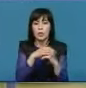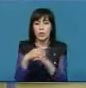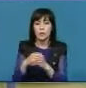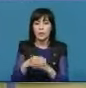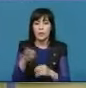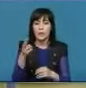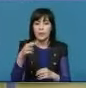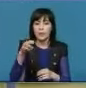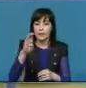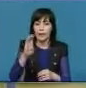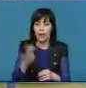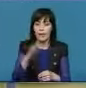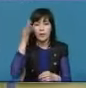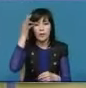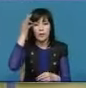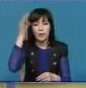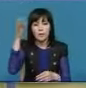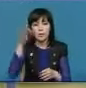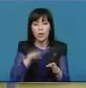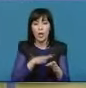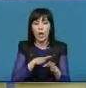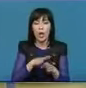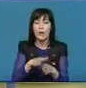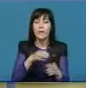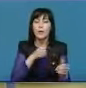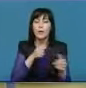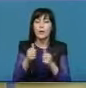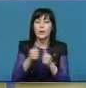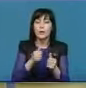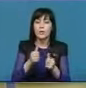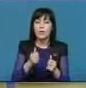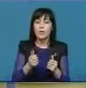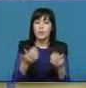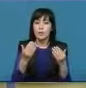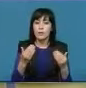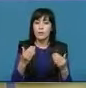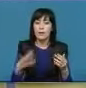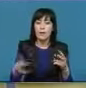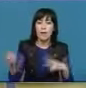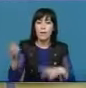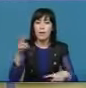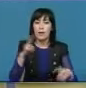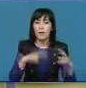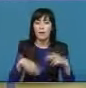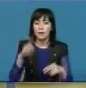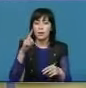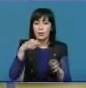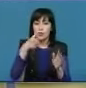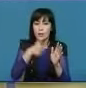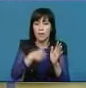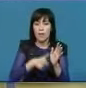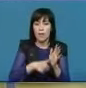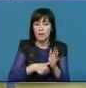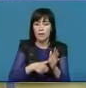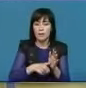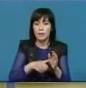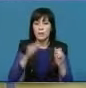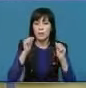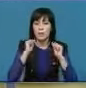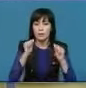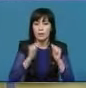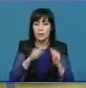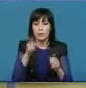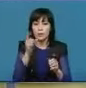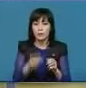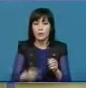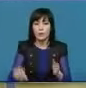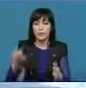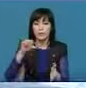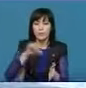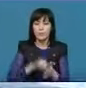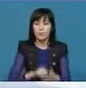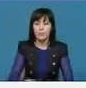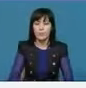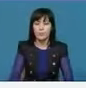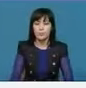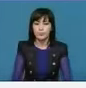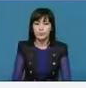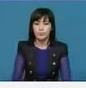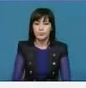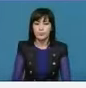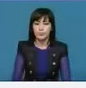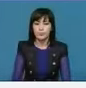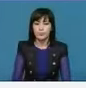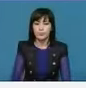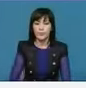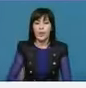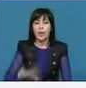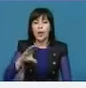Датқабек Әмірұлын еске алуға арналған додада өңіріміздің барлық аймағынан 160-тан астам спортшы бақ сынады.